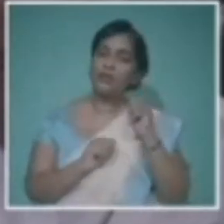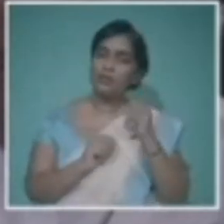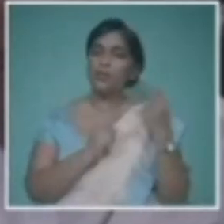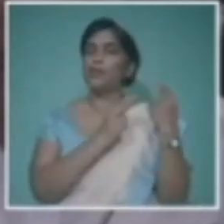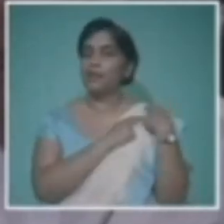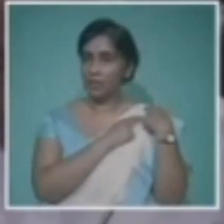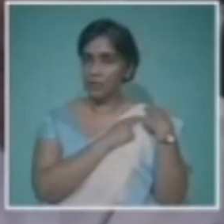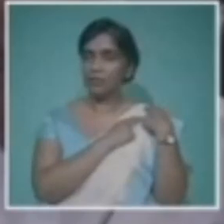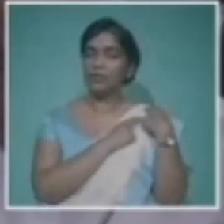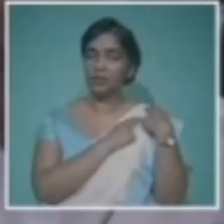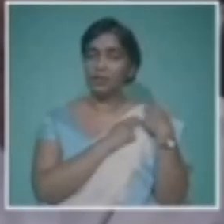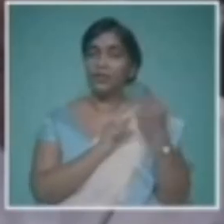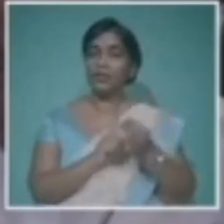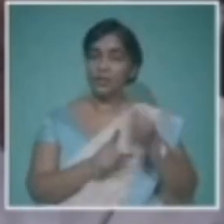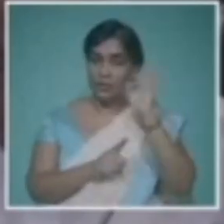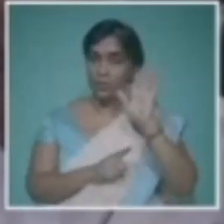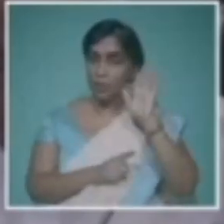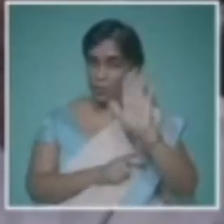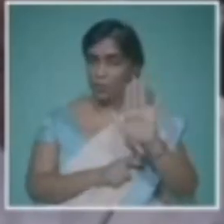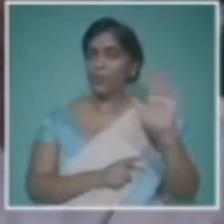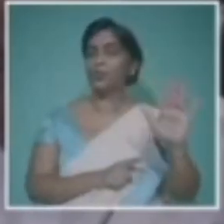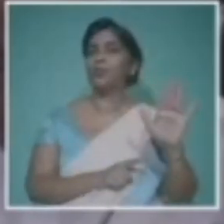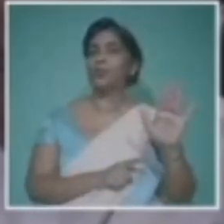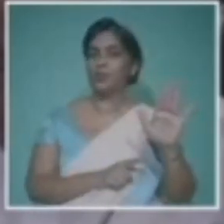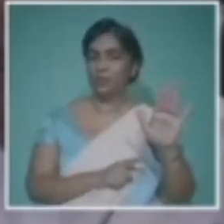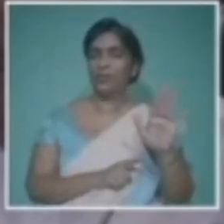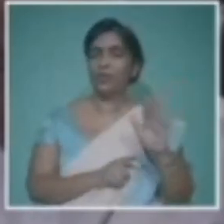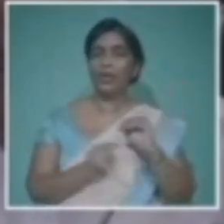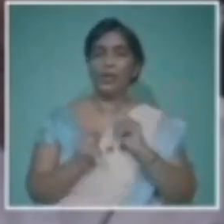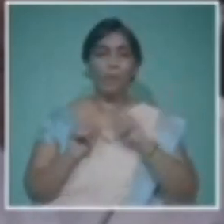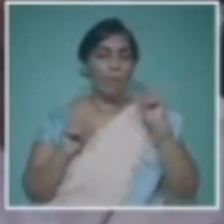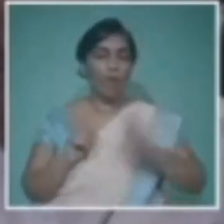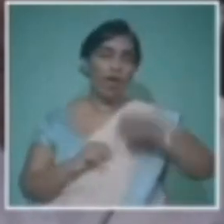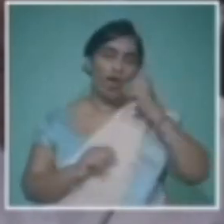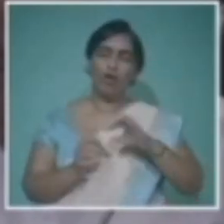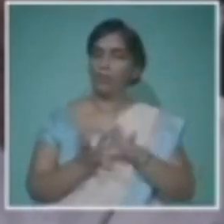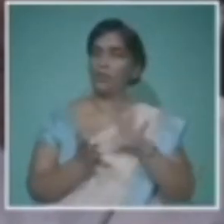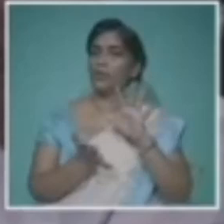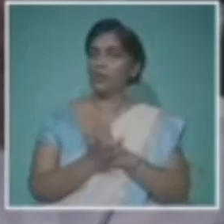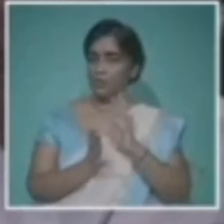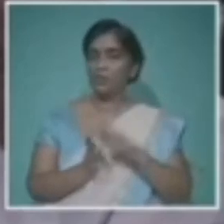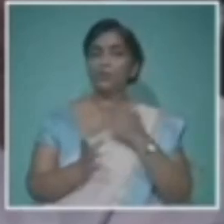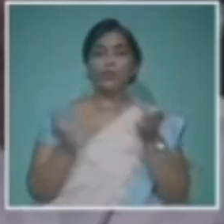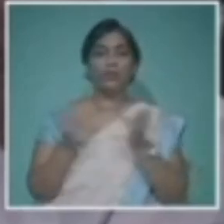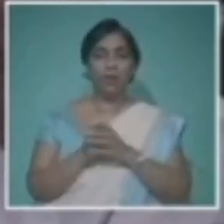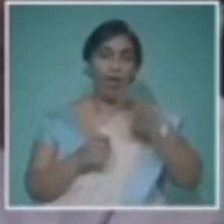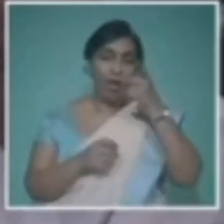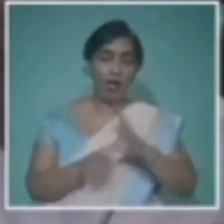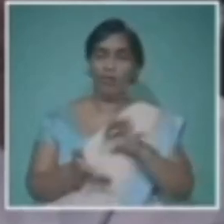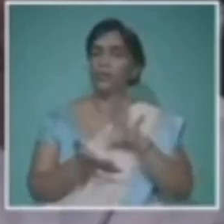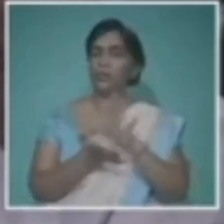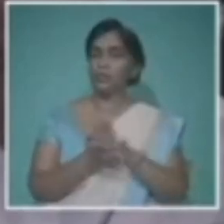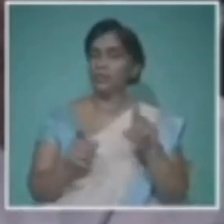වගකීම් ජනාධිපතිවරයා විසින් සෙනට් මණ්ඩලයේ අනුමැතිය පරිදි සෙනට් මණ්ඩලයේ අනුමැතිය